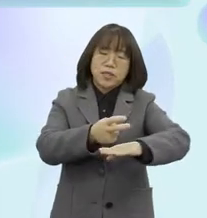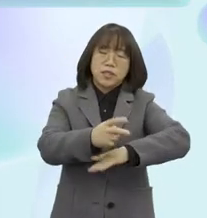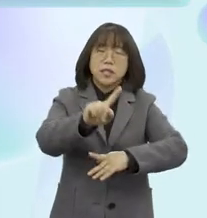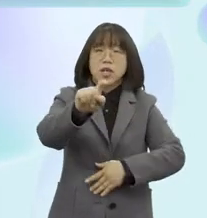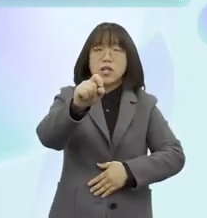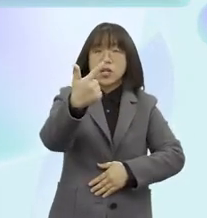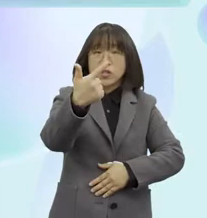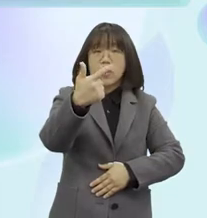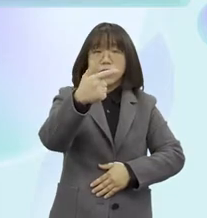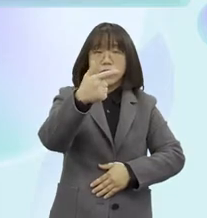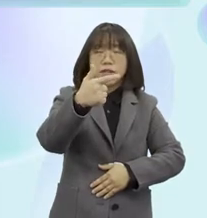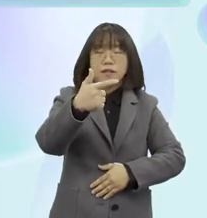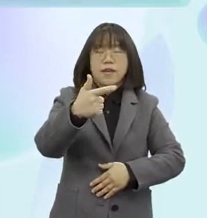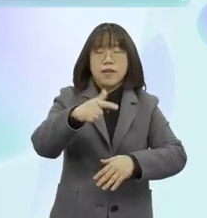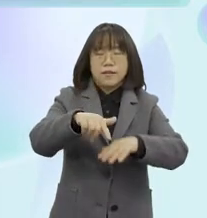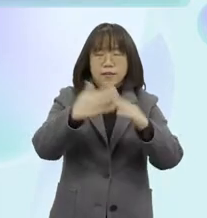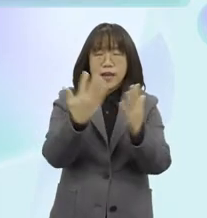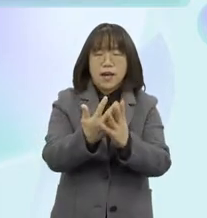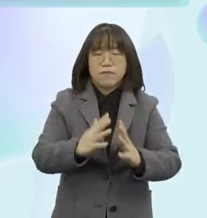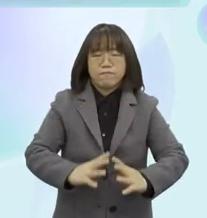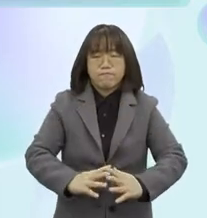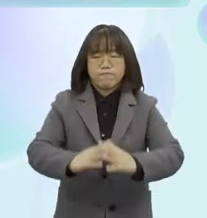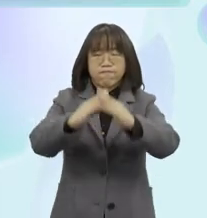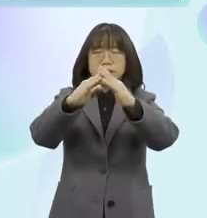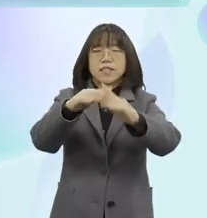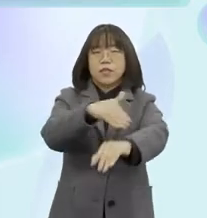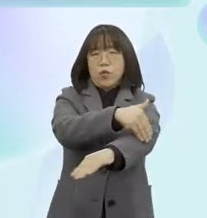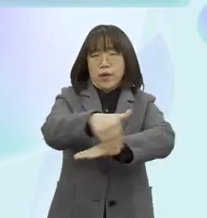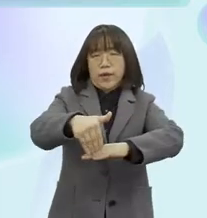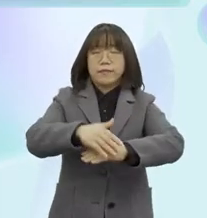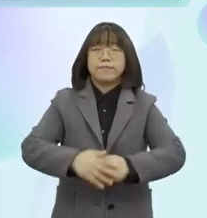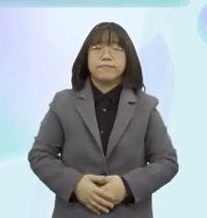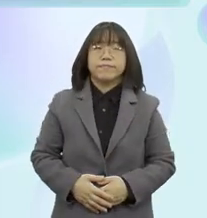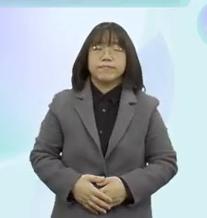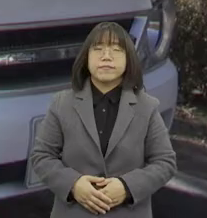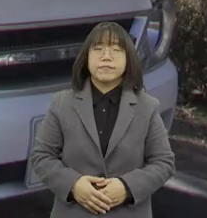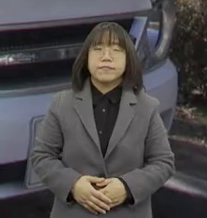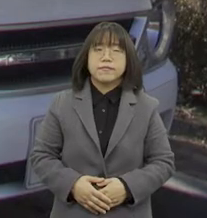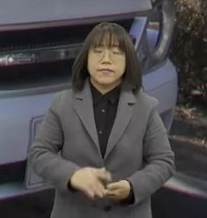버스 16대에 순차적으로 설치 운영을 추진합니다.